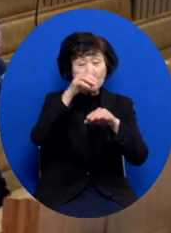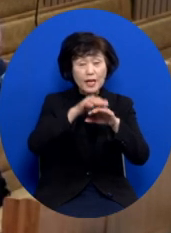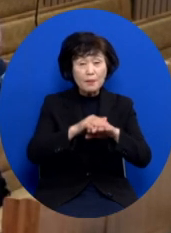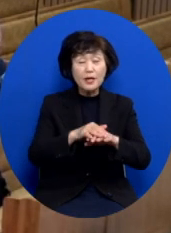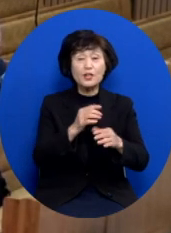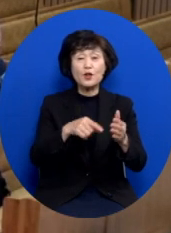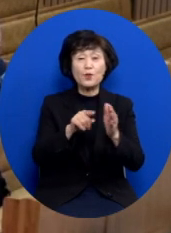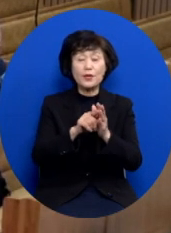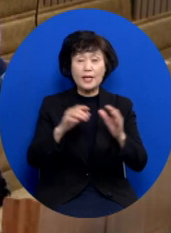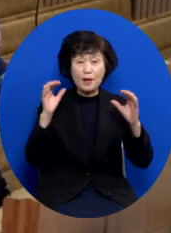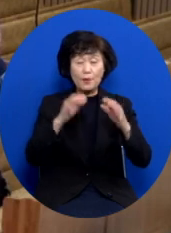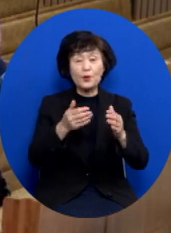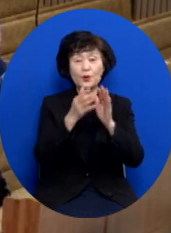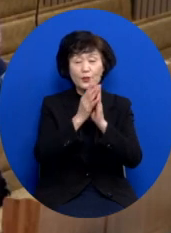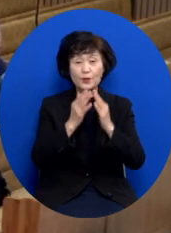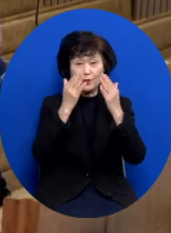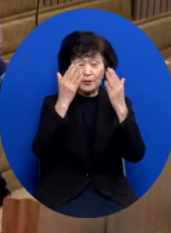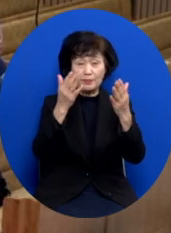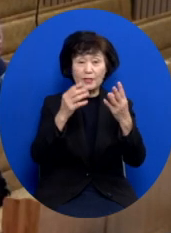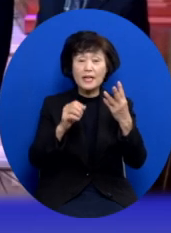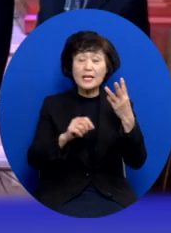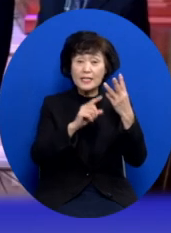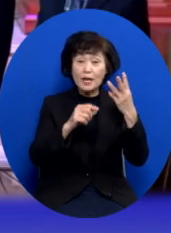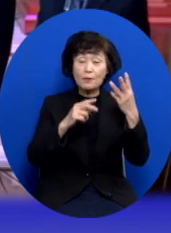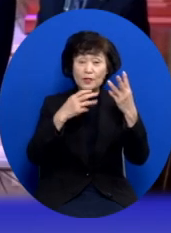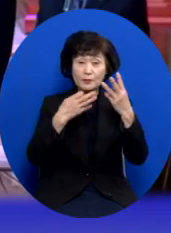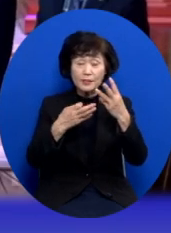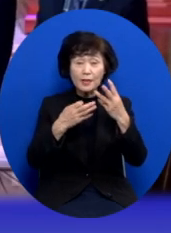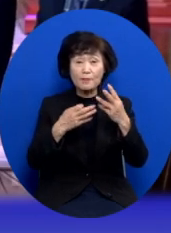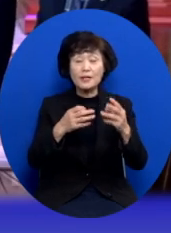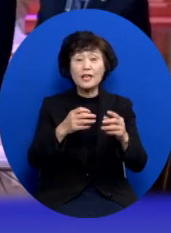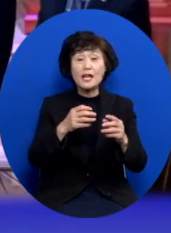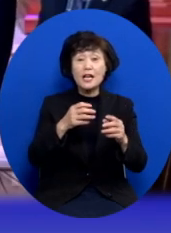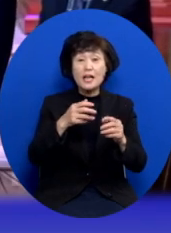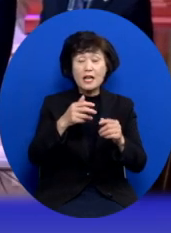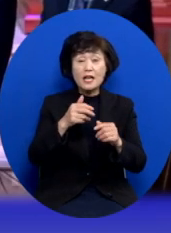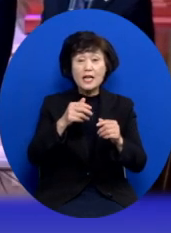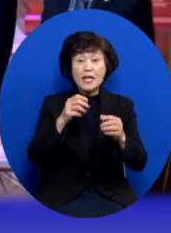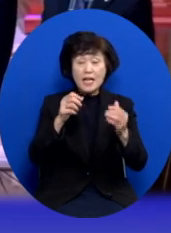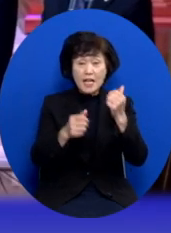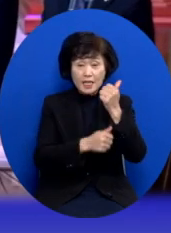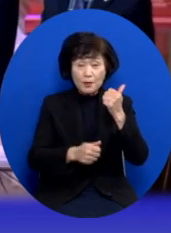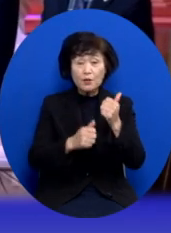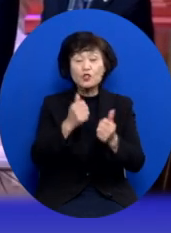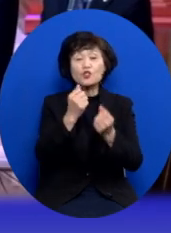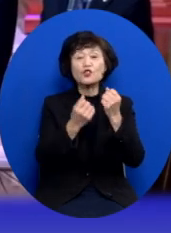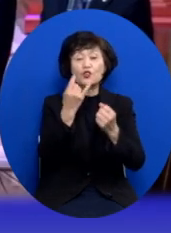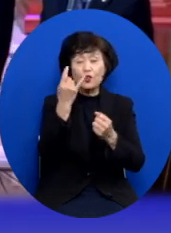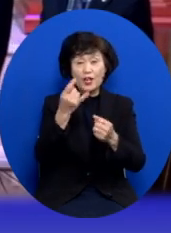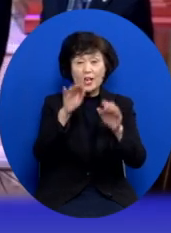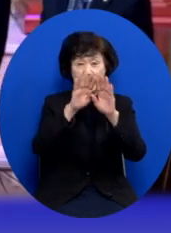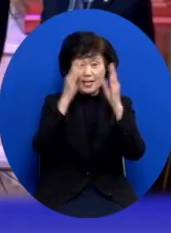기도했습니다 세계교단은 오는 3월 13일 예장 합신 총회 주관으로 임원 수련회를 열 예정입니다